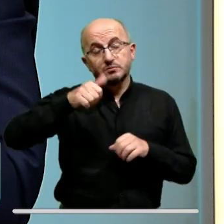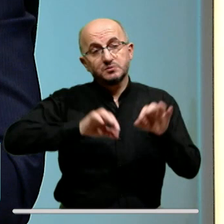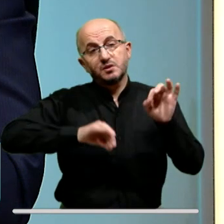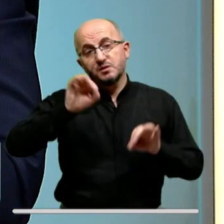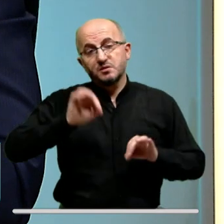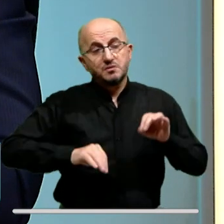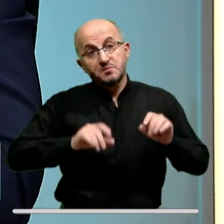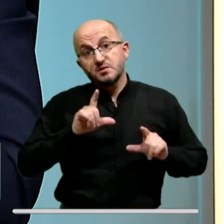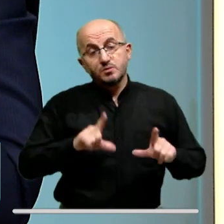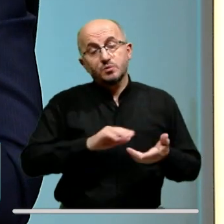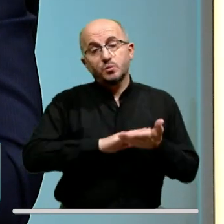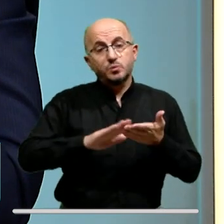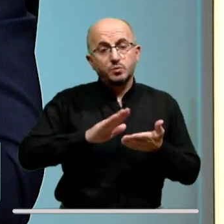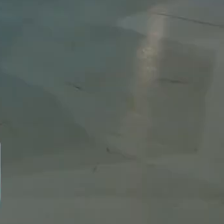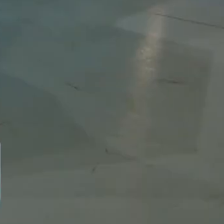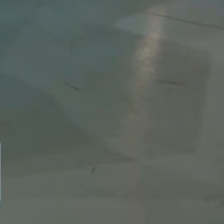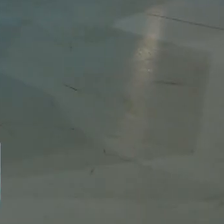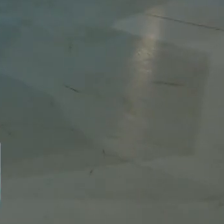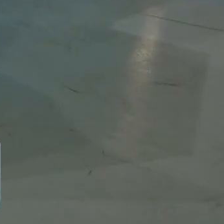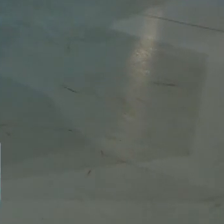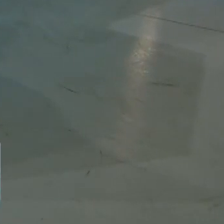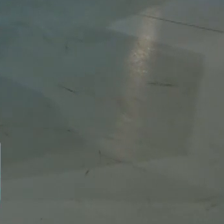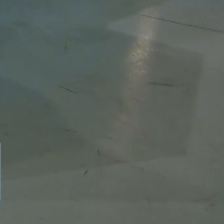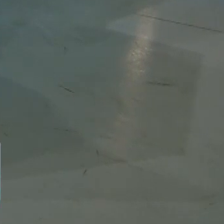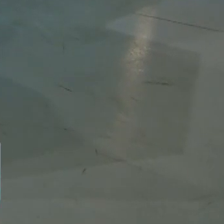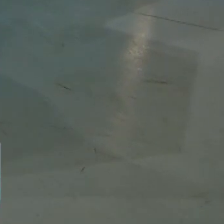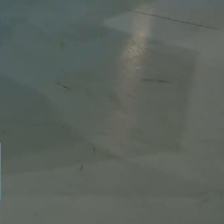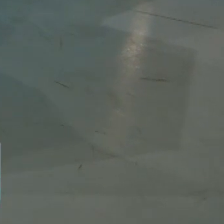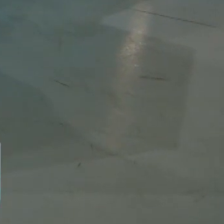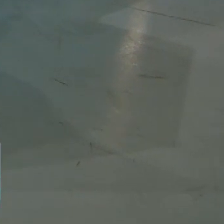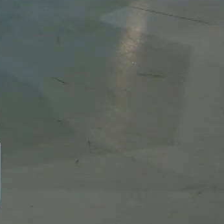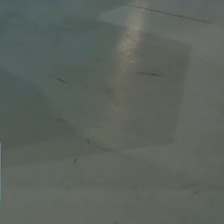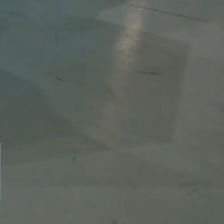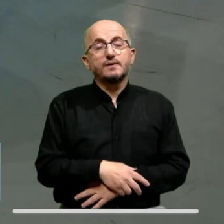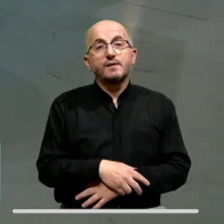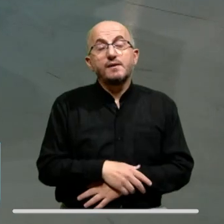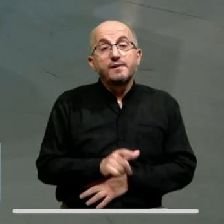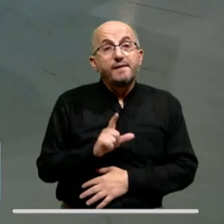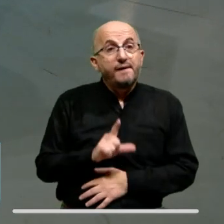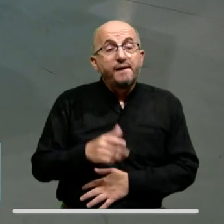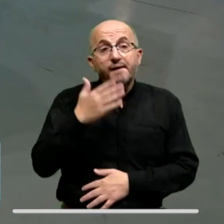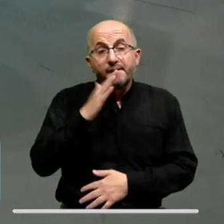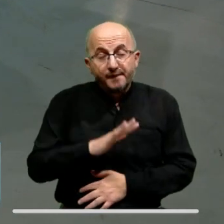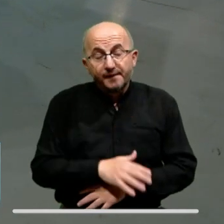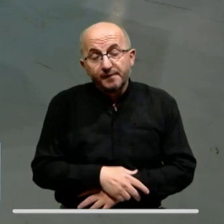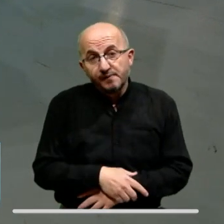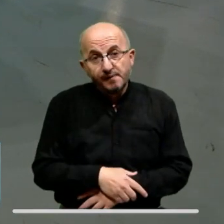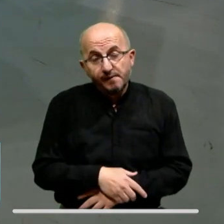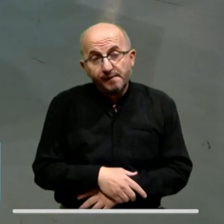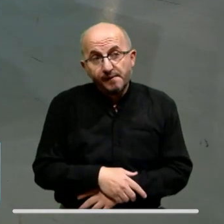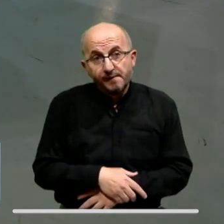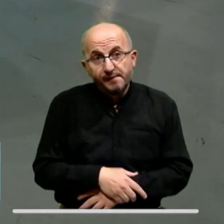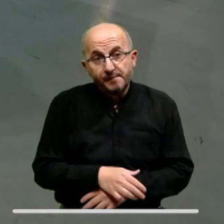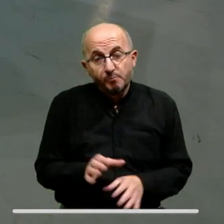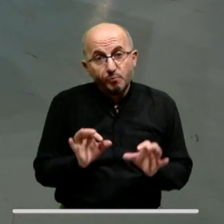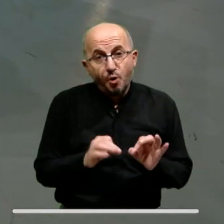Tekrar değerlendirilip düzeltilmeli uygun aslında. Olur. Bunlar doğru şeyler değil ve gerek de yok aslında. Yani bu şekilde